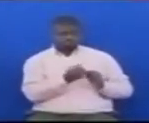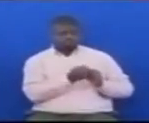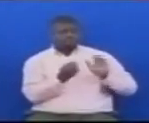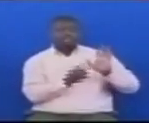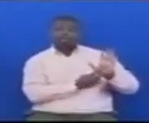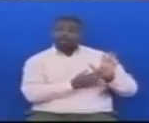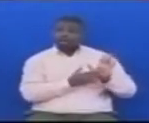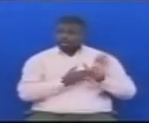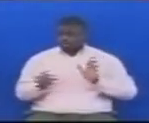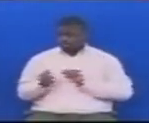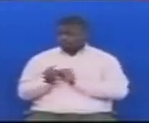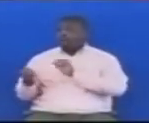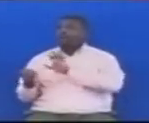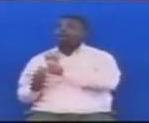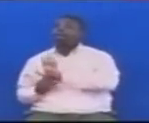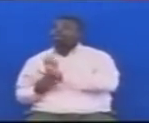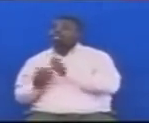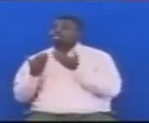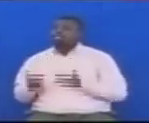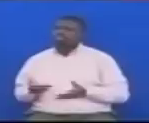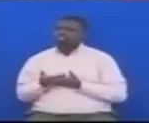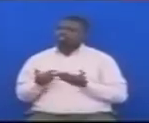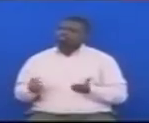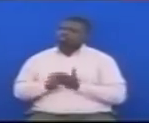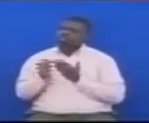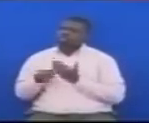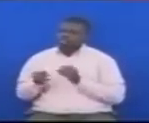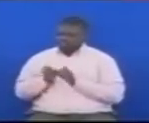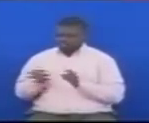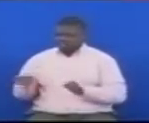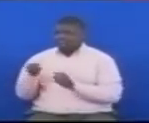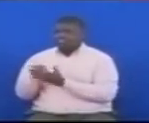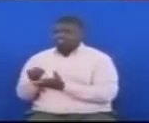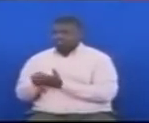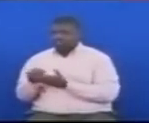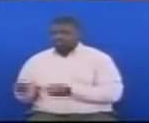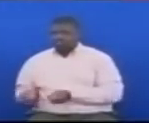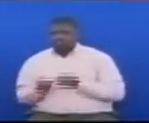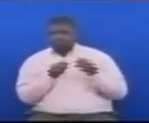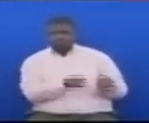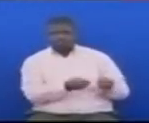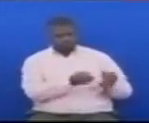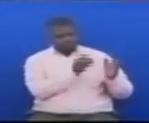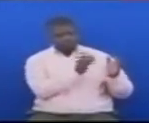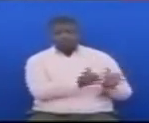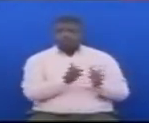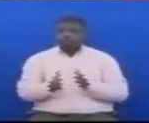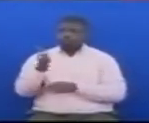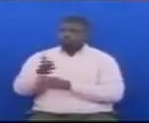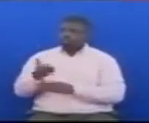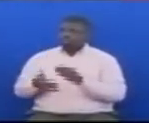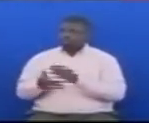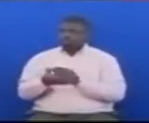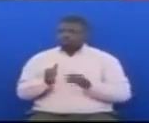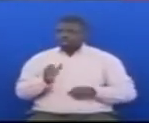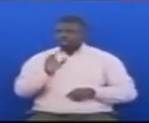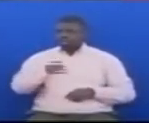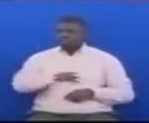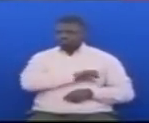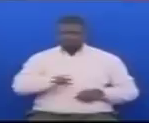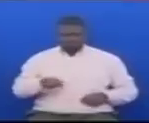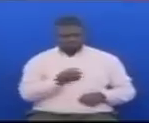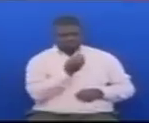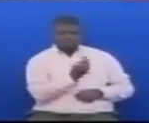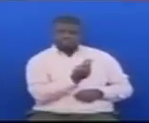2017-18, kuna sababu gani sasa za kutenga fedha au kulipeleka jengo hili kwenye mpango wa kujengwa